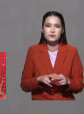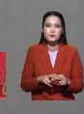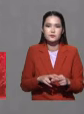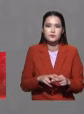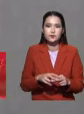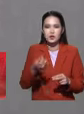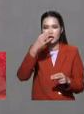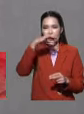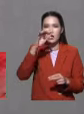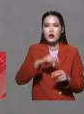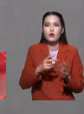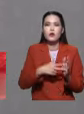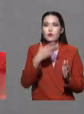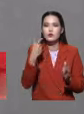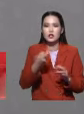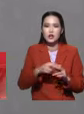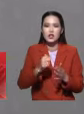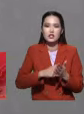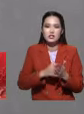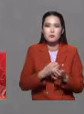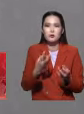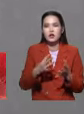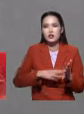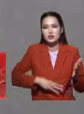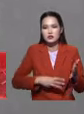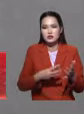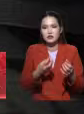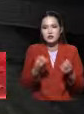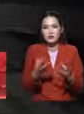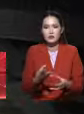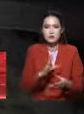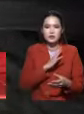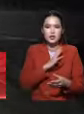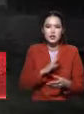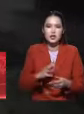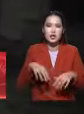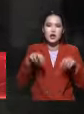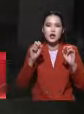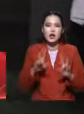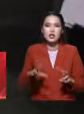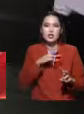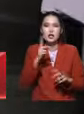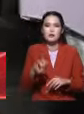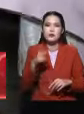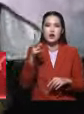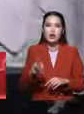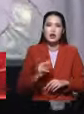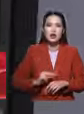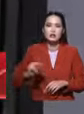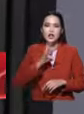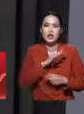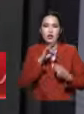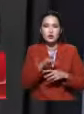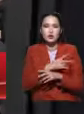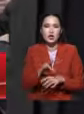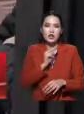кәмелет жасқа толмаған болған үшін анықталып, ол Шымкентке жолданды. Айналдырған бірер сағатта кабинет түнгі қызмет көрсетушілерге